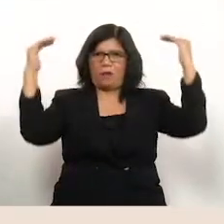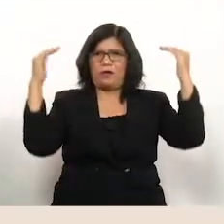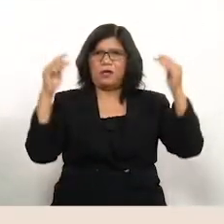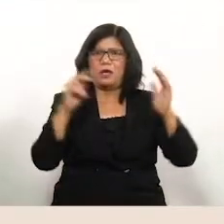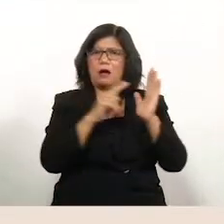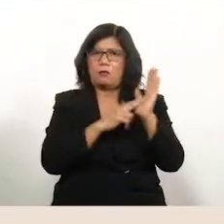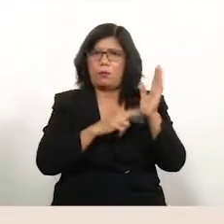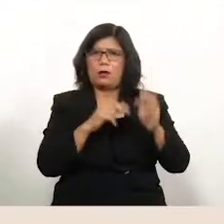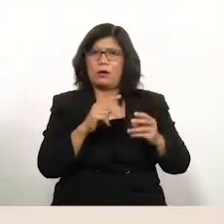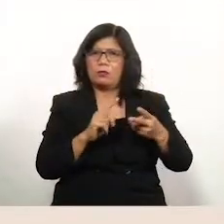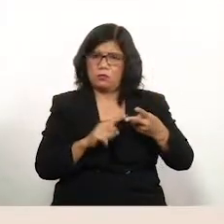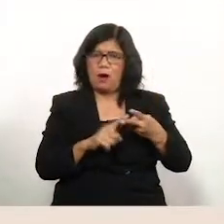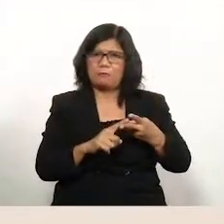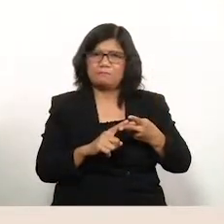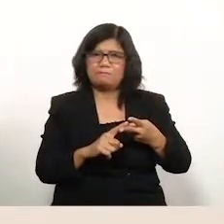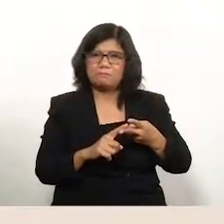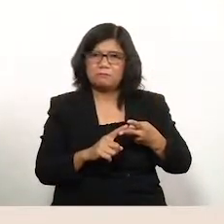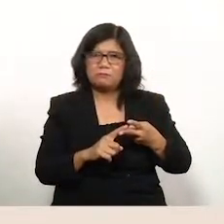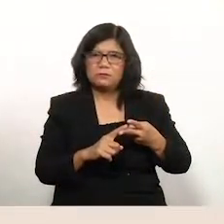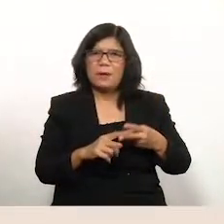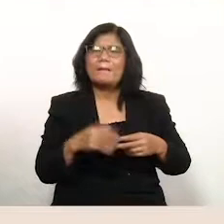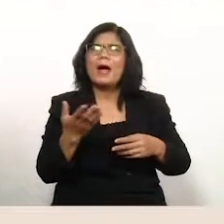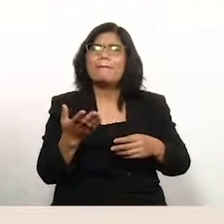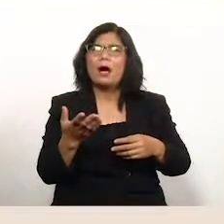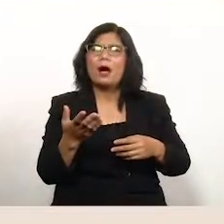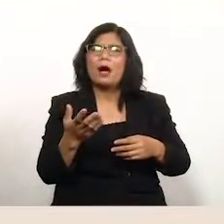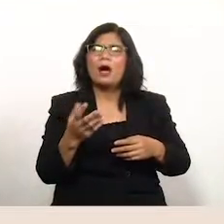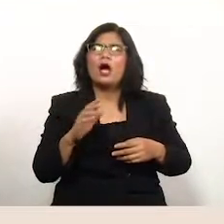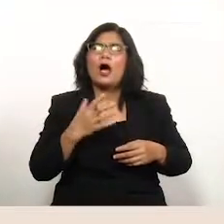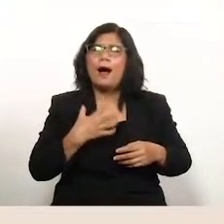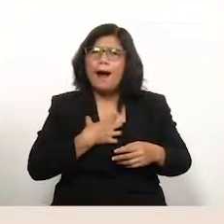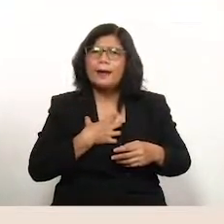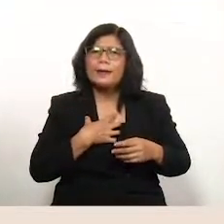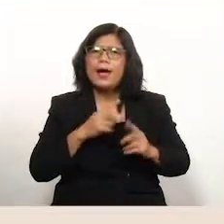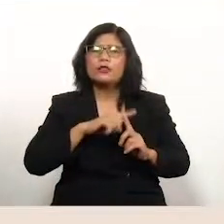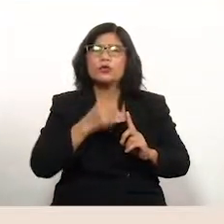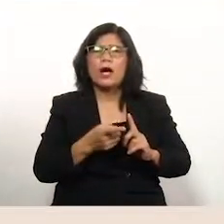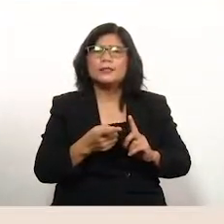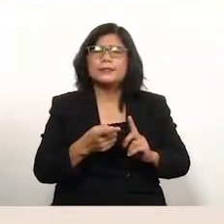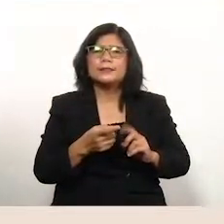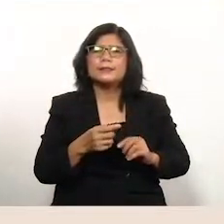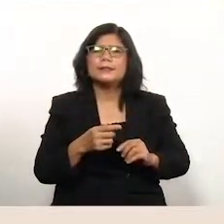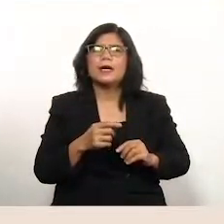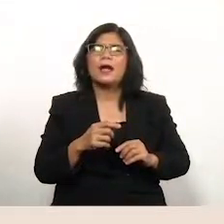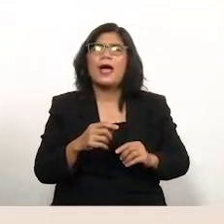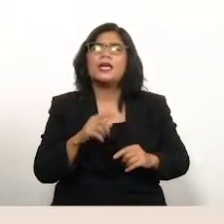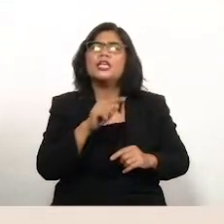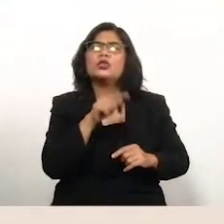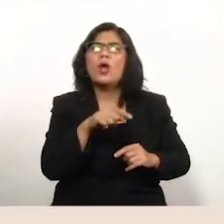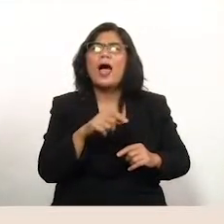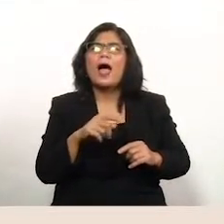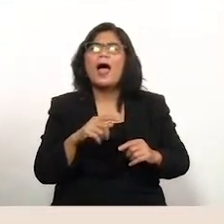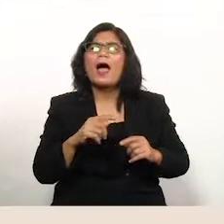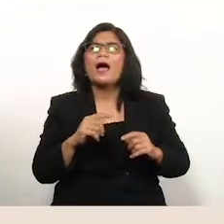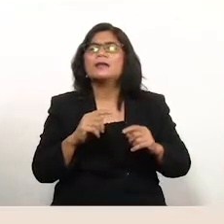Hai mengapa memperoleh berkat bukan hanya hak tapi juga tugas Hai tanaman Pule berkat merupakan sarana untuk Tuhan memakai